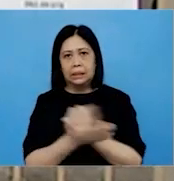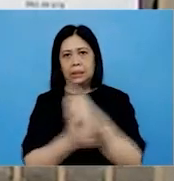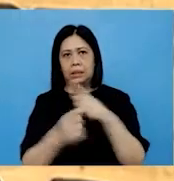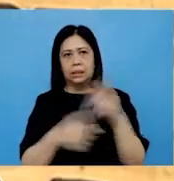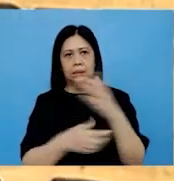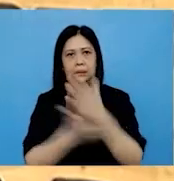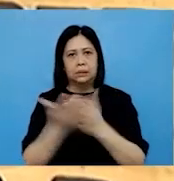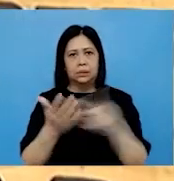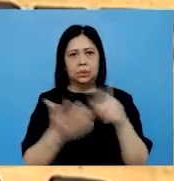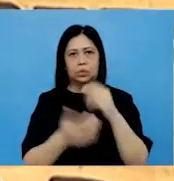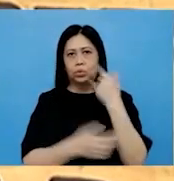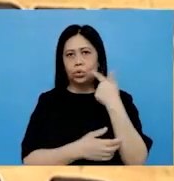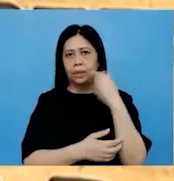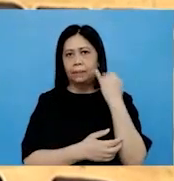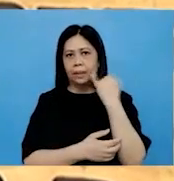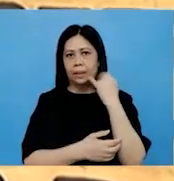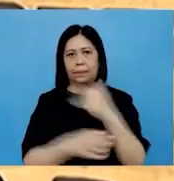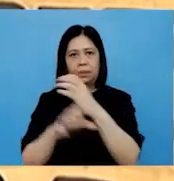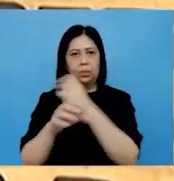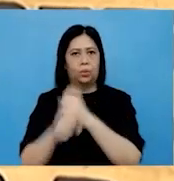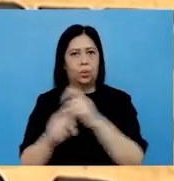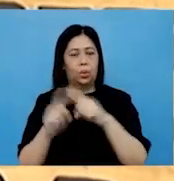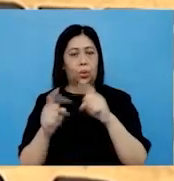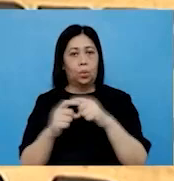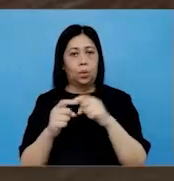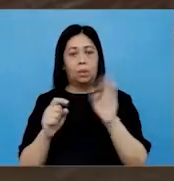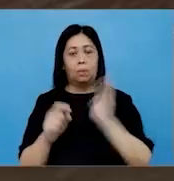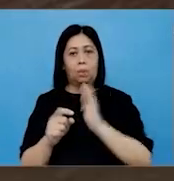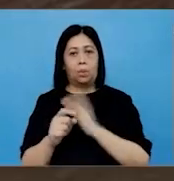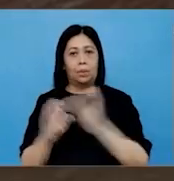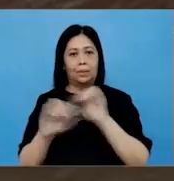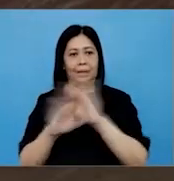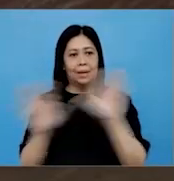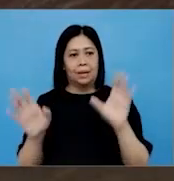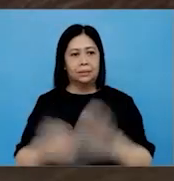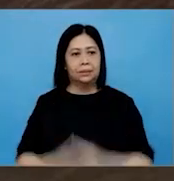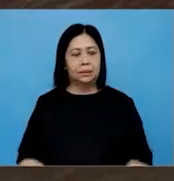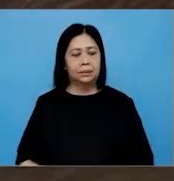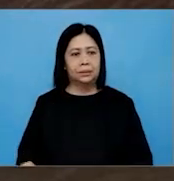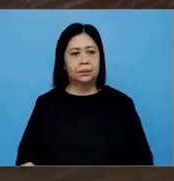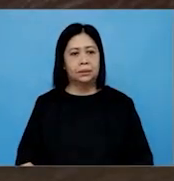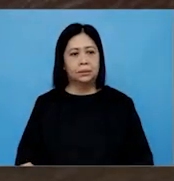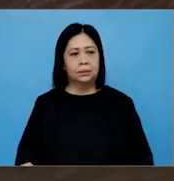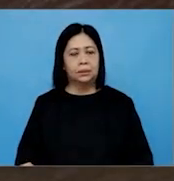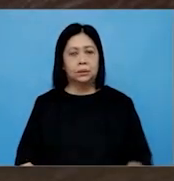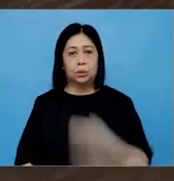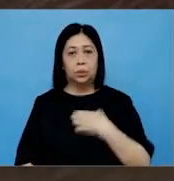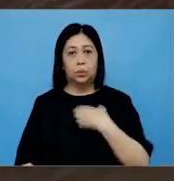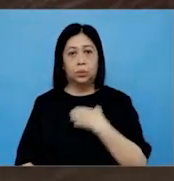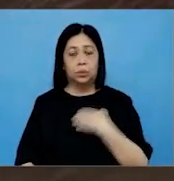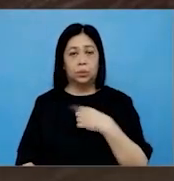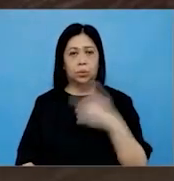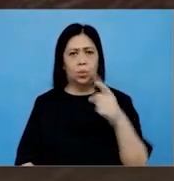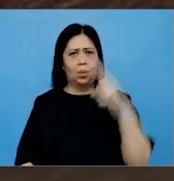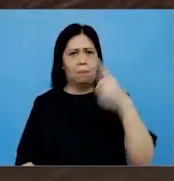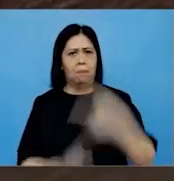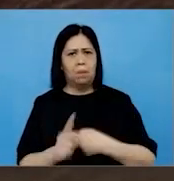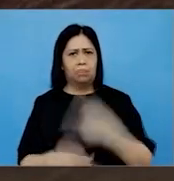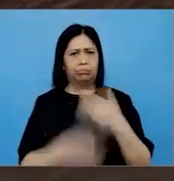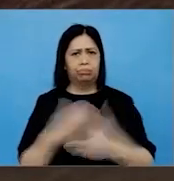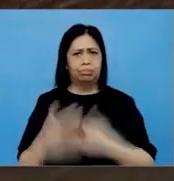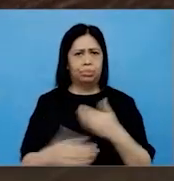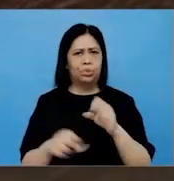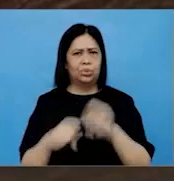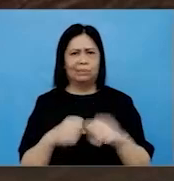Georgia Ibanez na kukuha sana ng court clearance. Sir, kayo kay... Dain niya, isang buwan na niya itong nilalakad kaya malaking abala